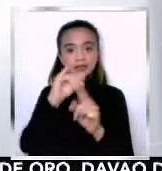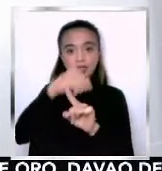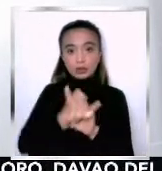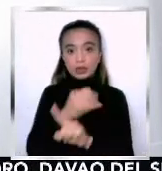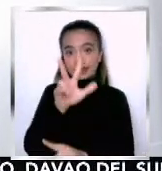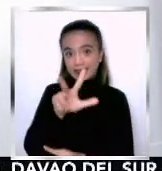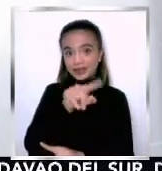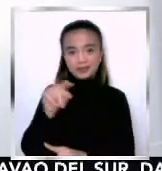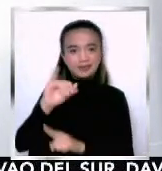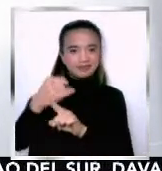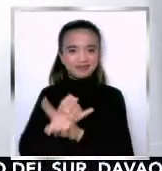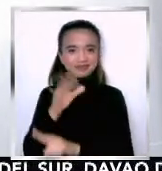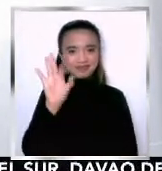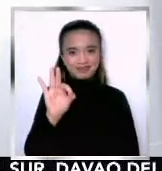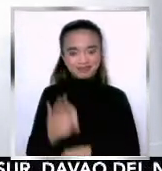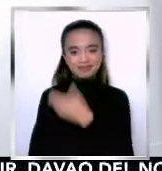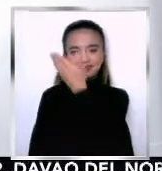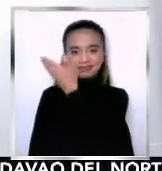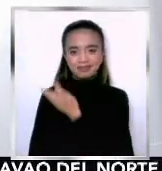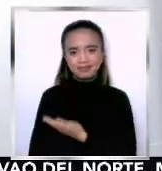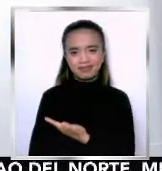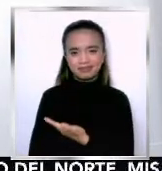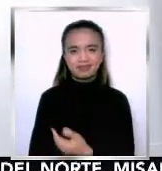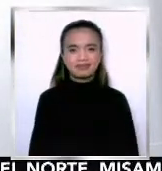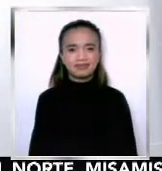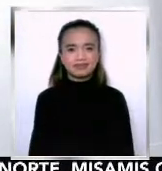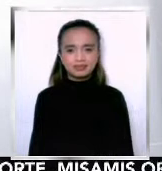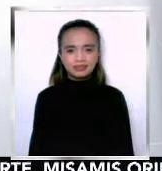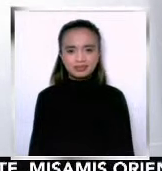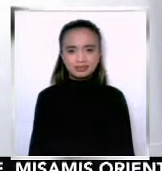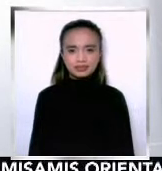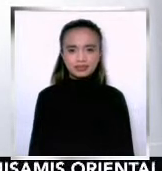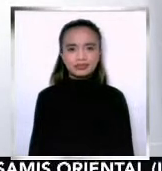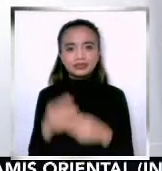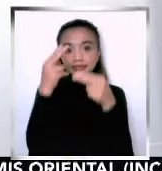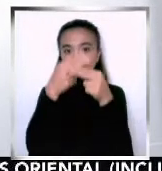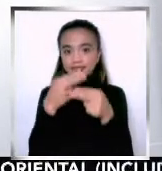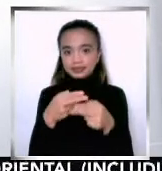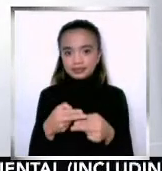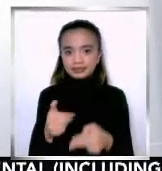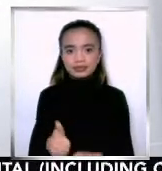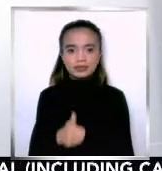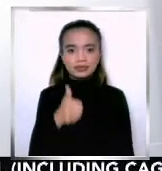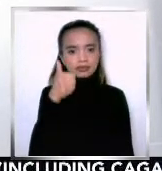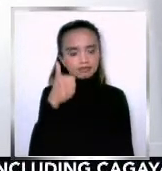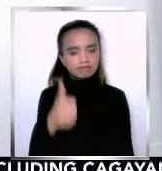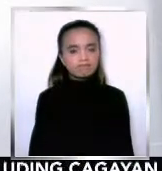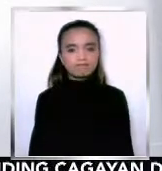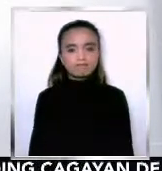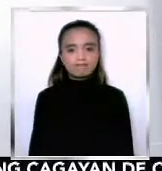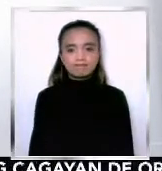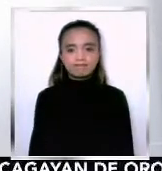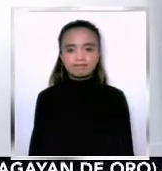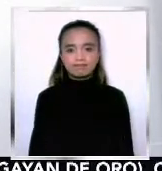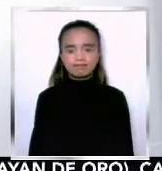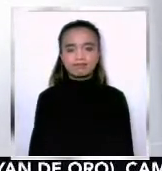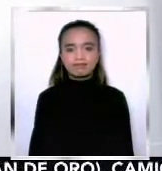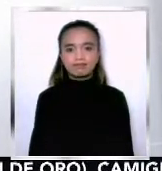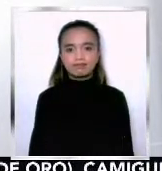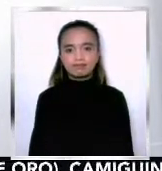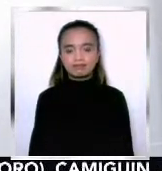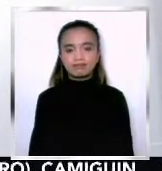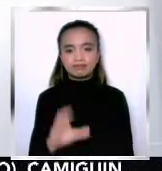9. Zarina Rose Manuel, Maria Lordelisa, Malabanan, Bernadette Panlilio, Carlo